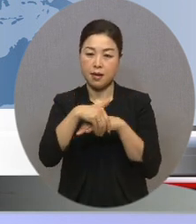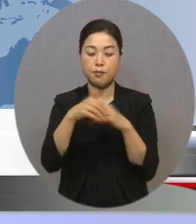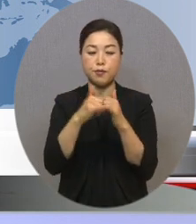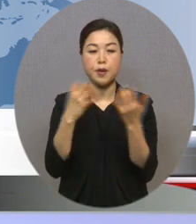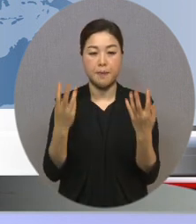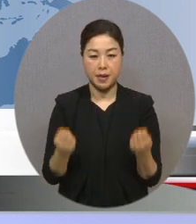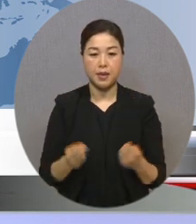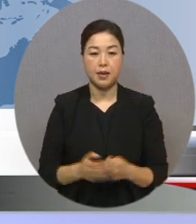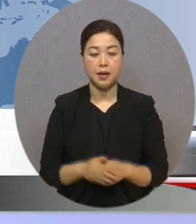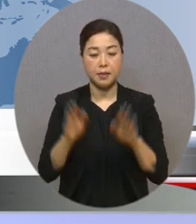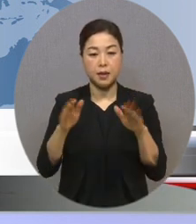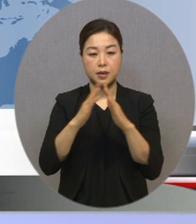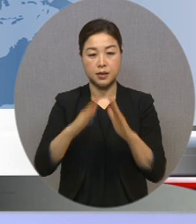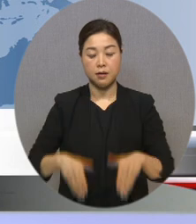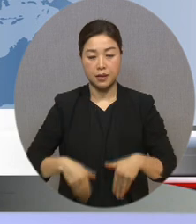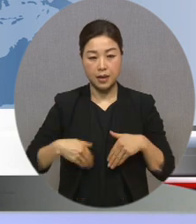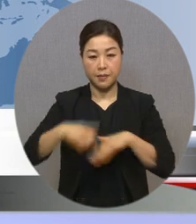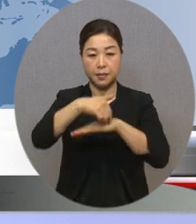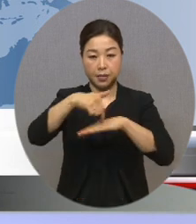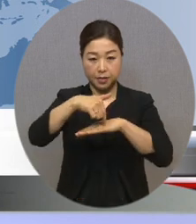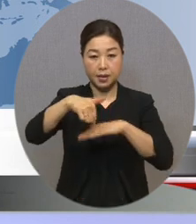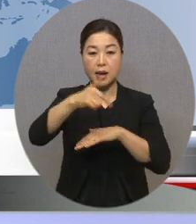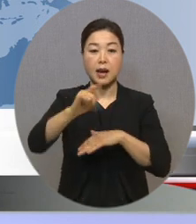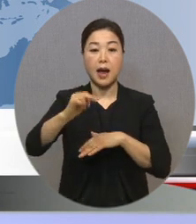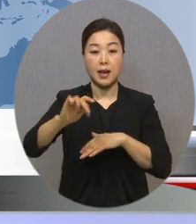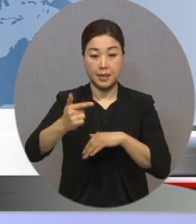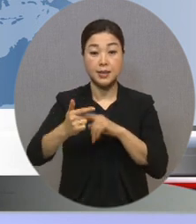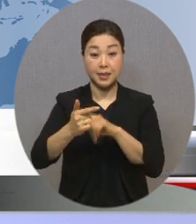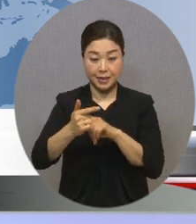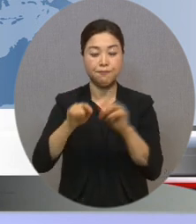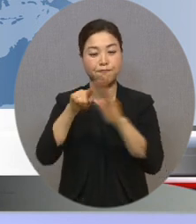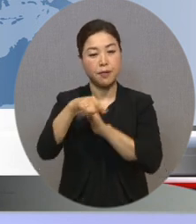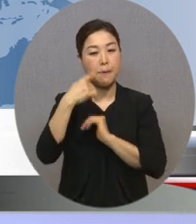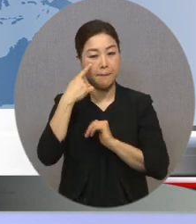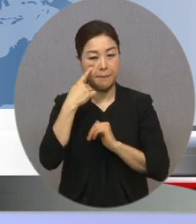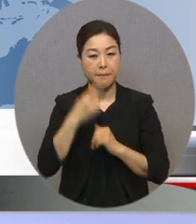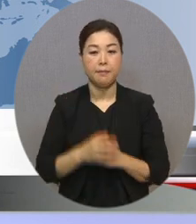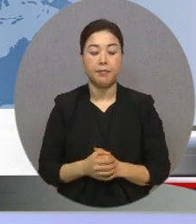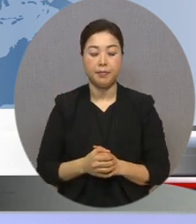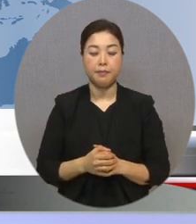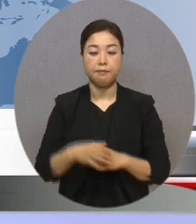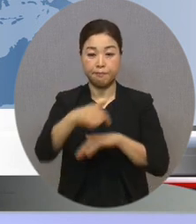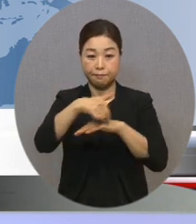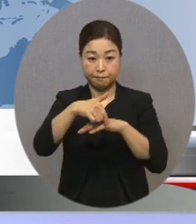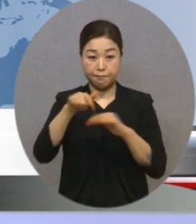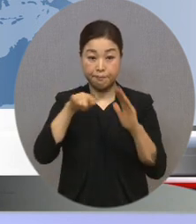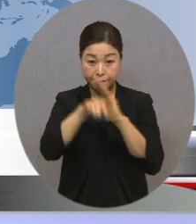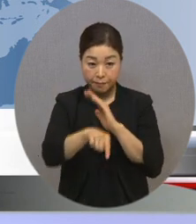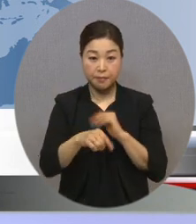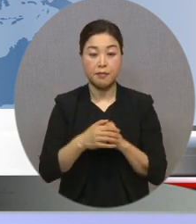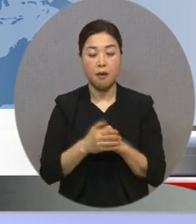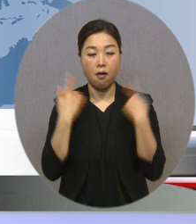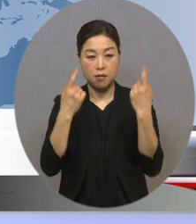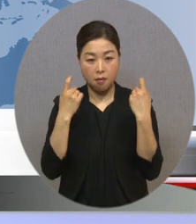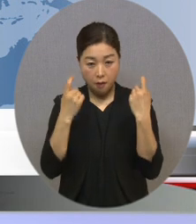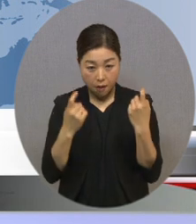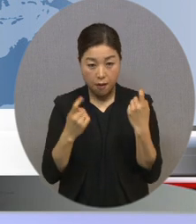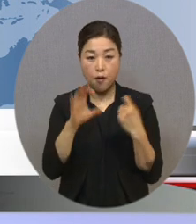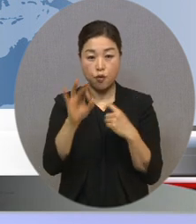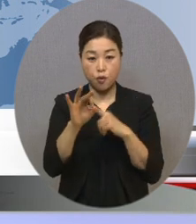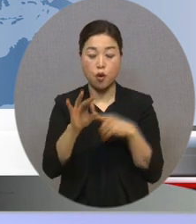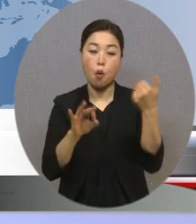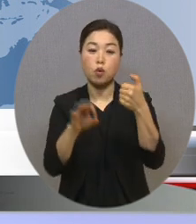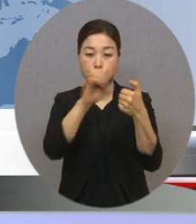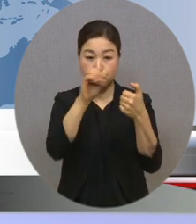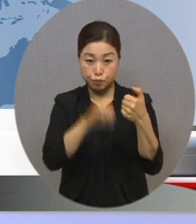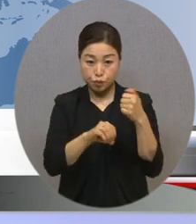같은데요. 이번엔 전남 강진군으로 떠나보시는 건 어떨까요? 이곳에 가면 여행 경비의 50%를